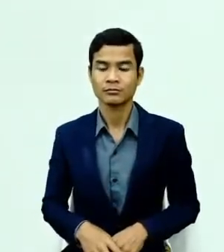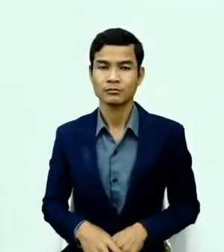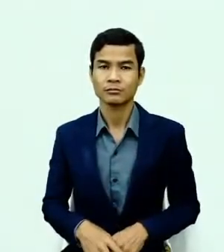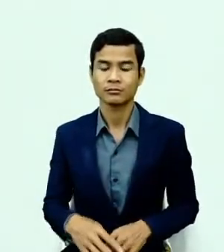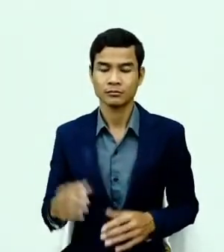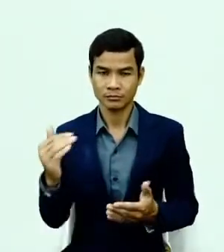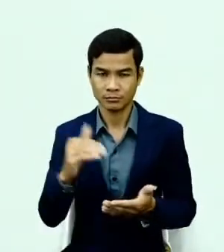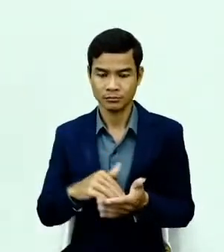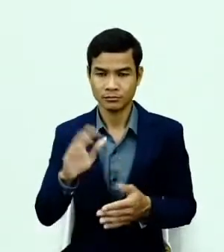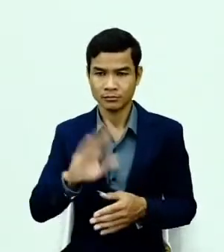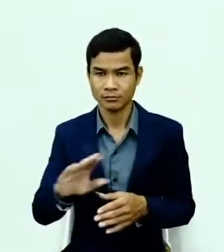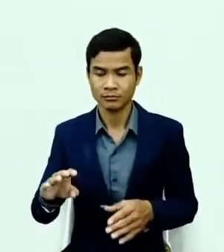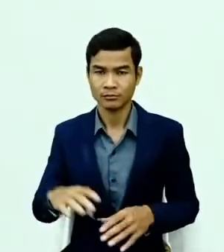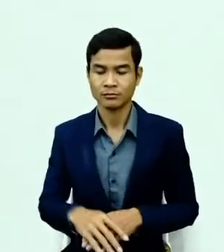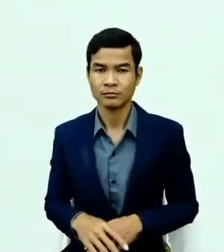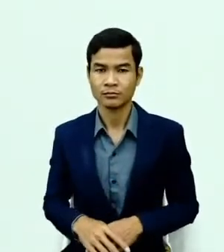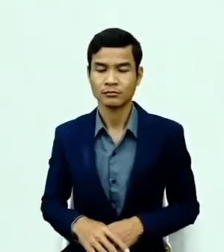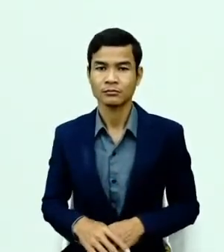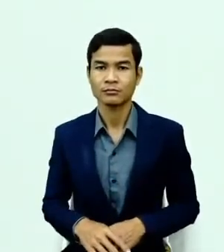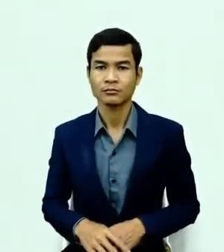អានម្ដងទៀត